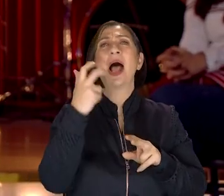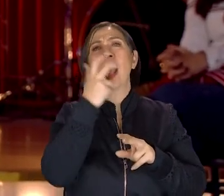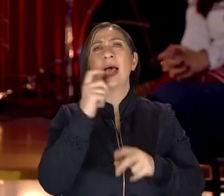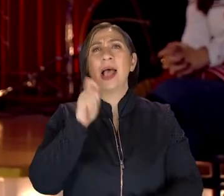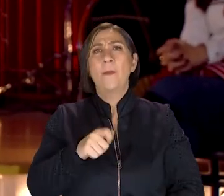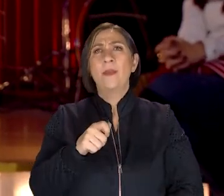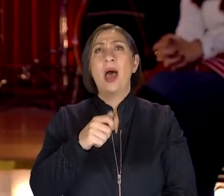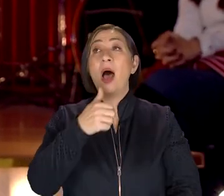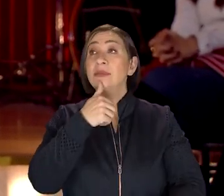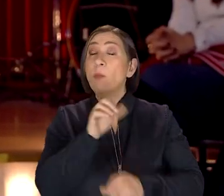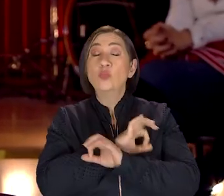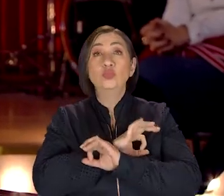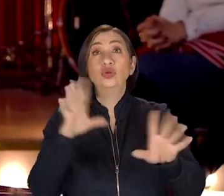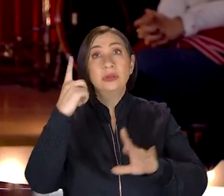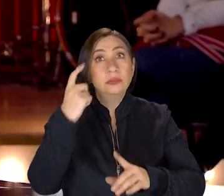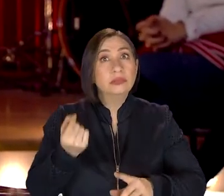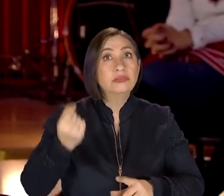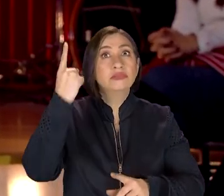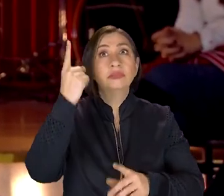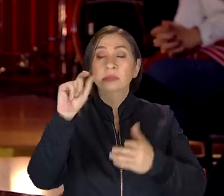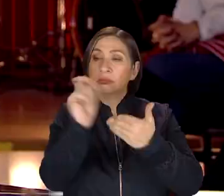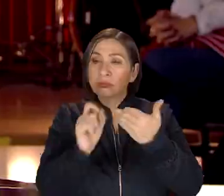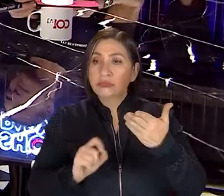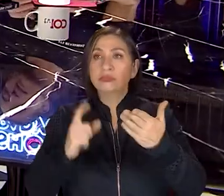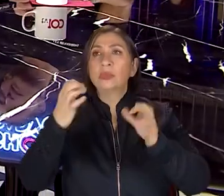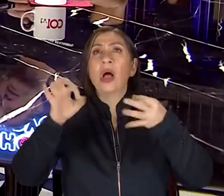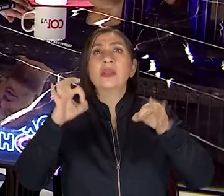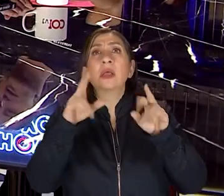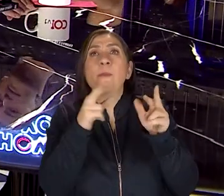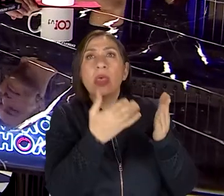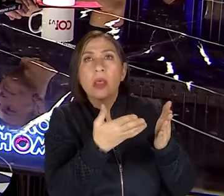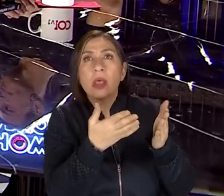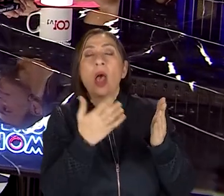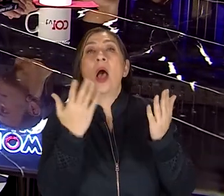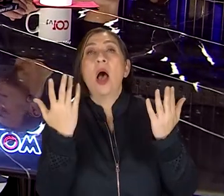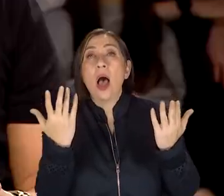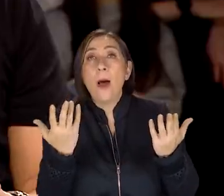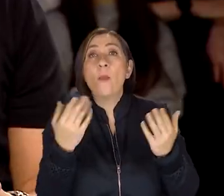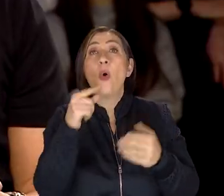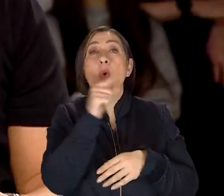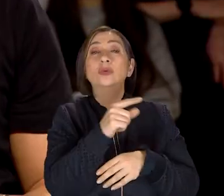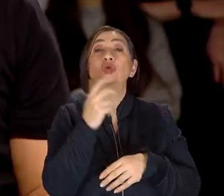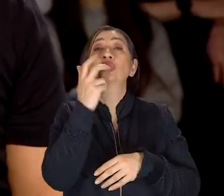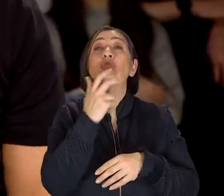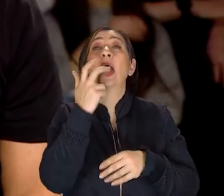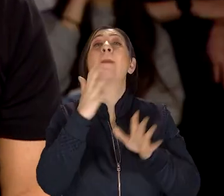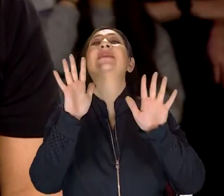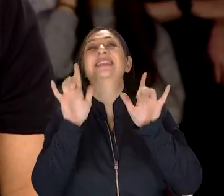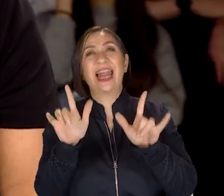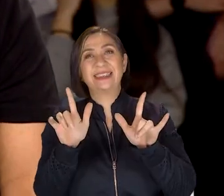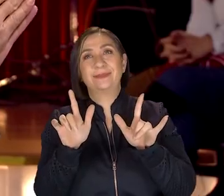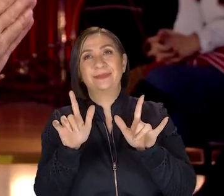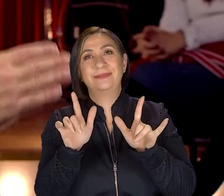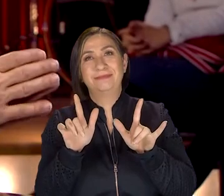Ha. Adam müthiş bir üretici, müthiş yok, bir bak, cevher şimdi bir şey ve söyleyeyim. Ama onun söylememesi gerekiyor. Biz